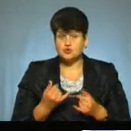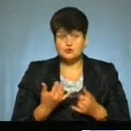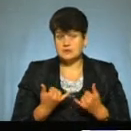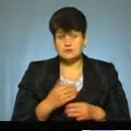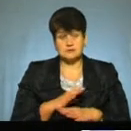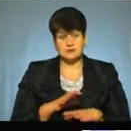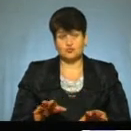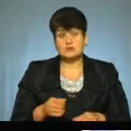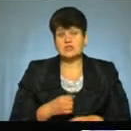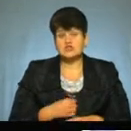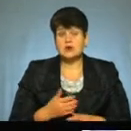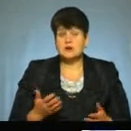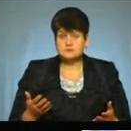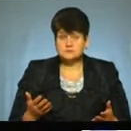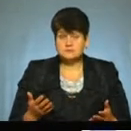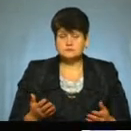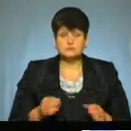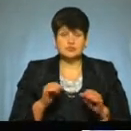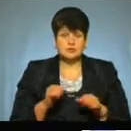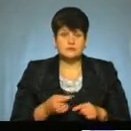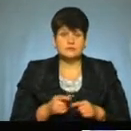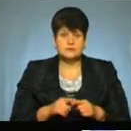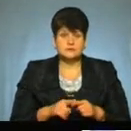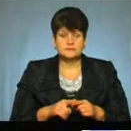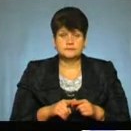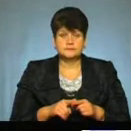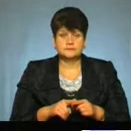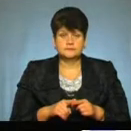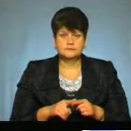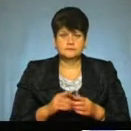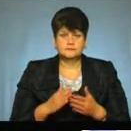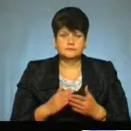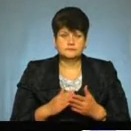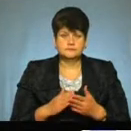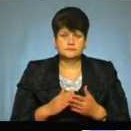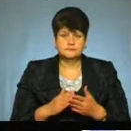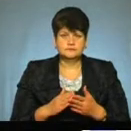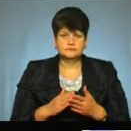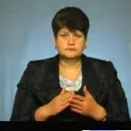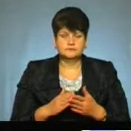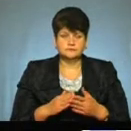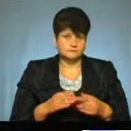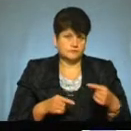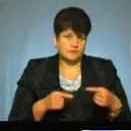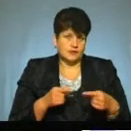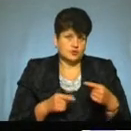жаль. Ну, це може, звичайно, викликає такі, ну, скажімо,